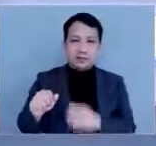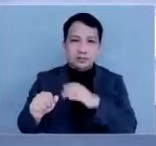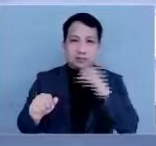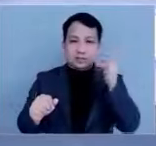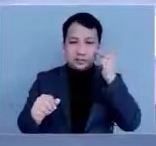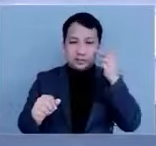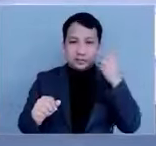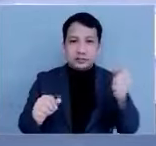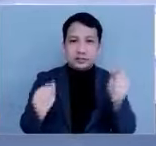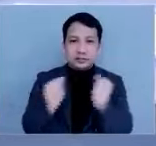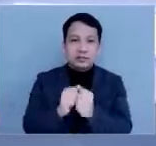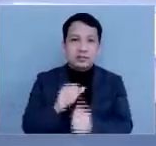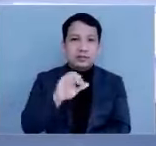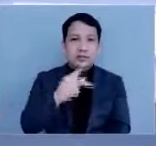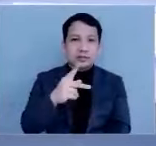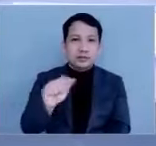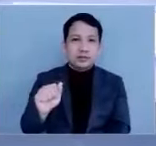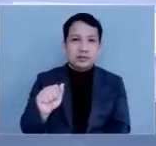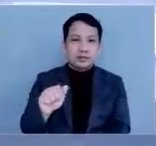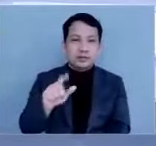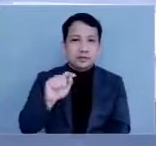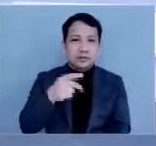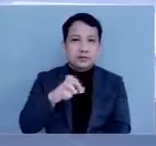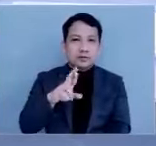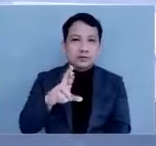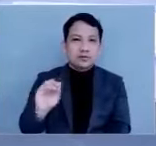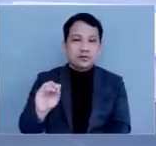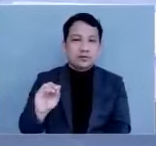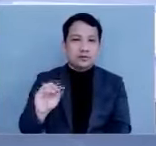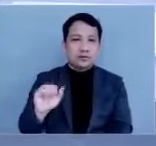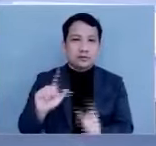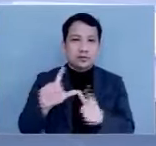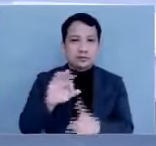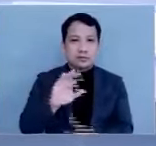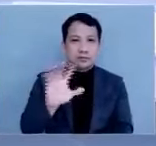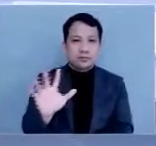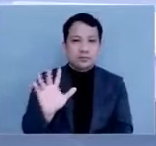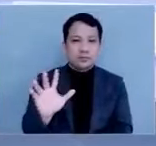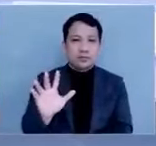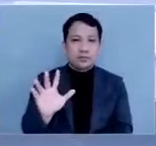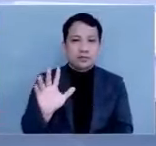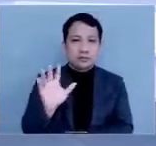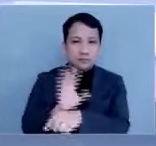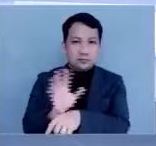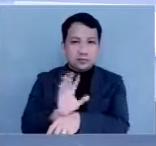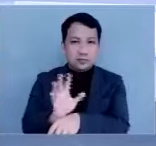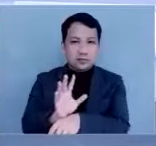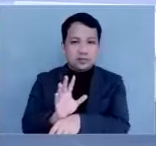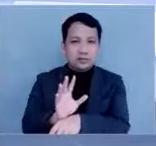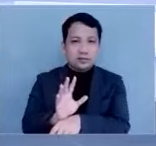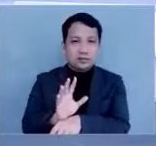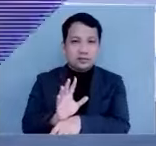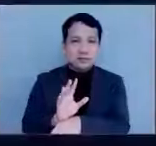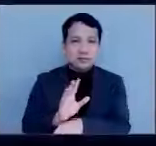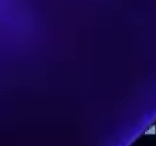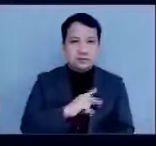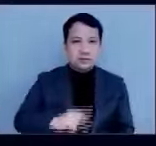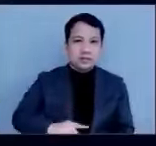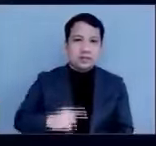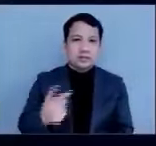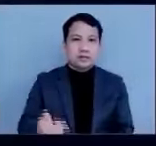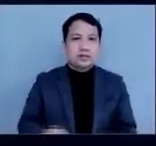Hemsworth aka Thor sa live action ng 1950 animated film na Prince Charming.